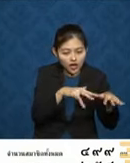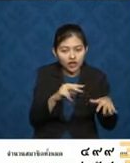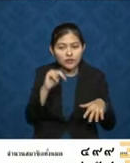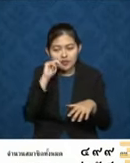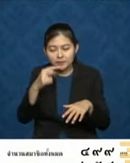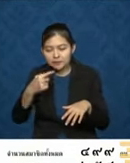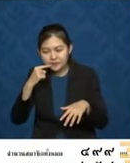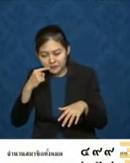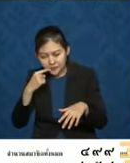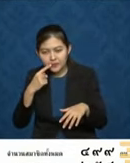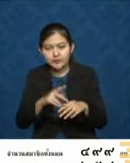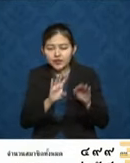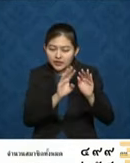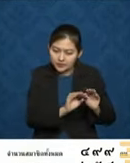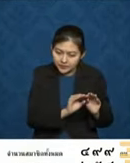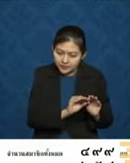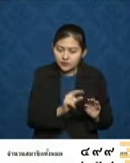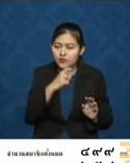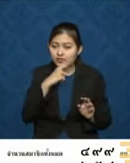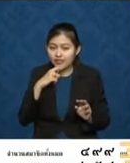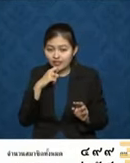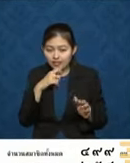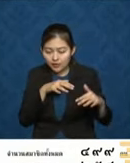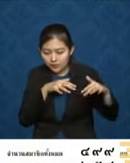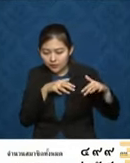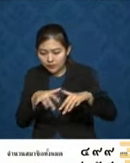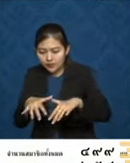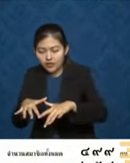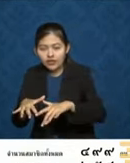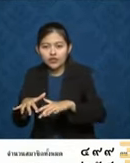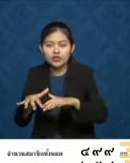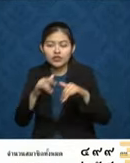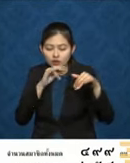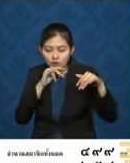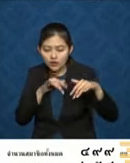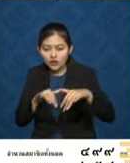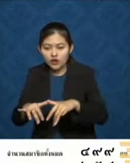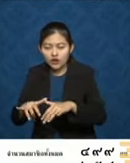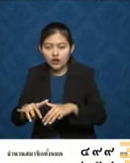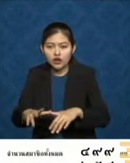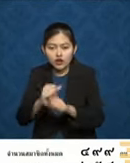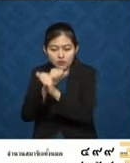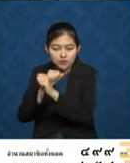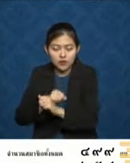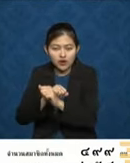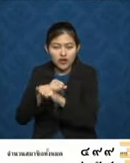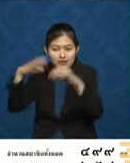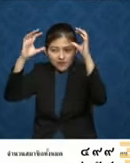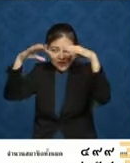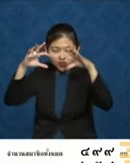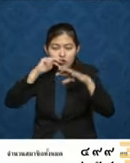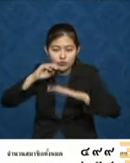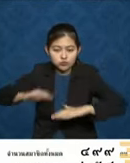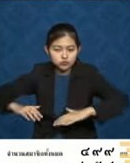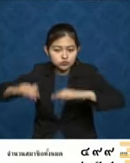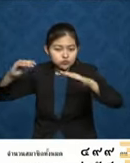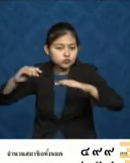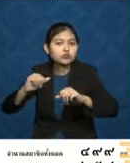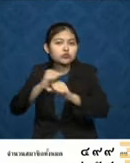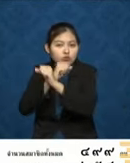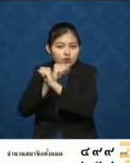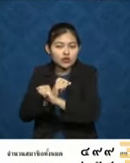ช่วงฤดูแล้งและก็ใช้รำรงลำรางธรรมชาติระบายน้ำไม่ให้ท่วมขังในรู้ฝนแต่มาถึง 20กว่า